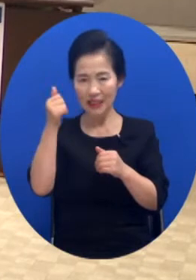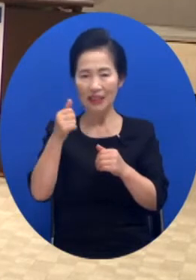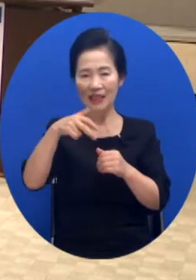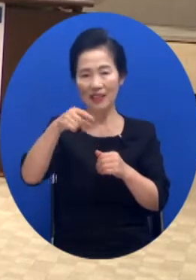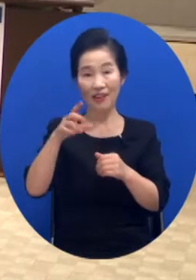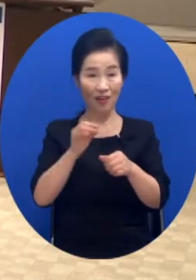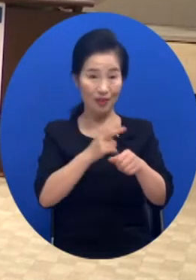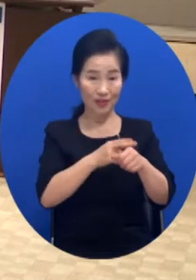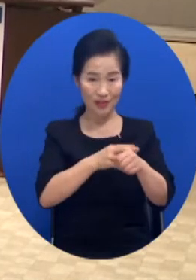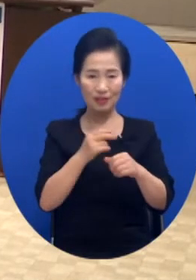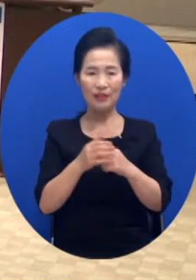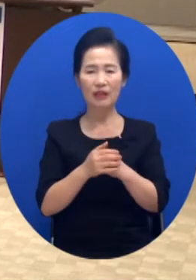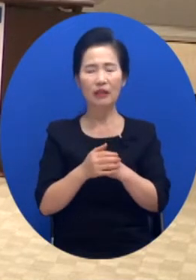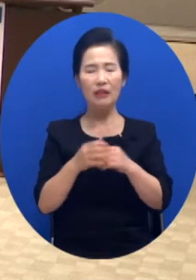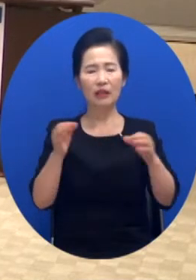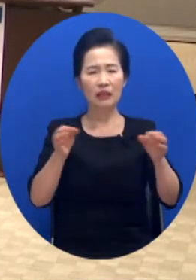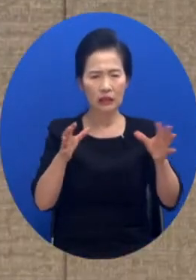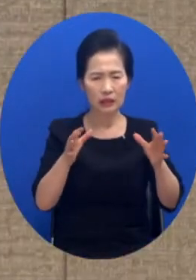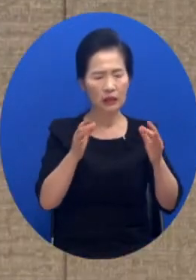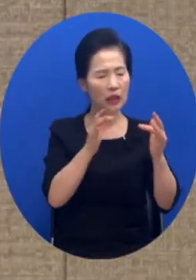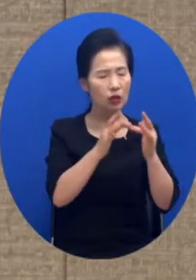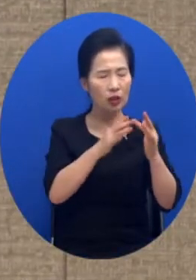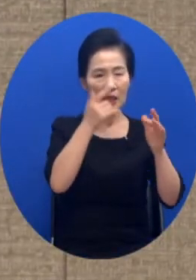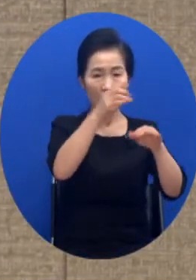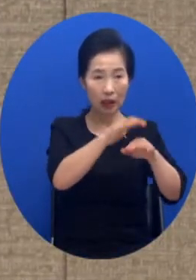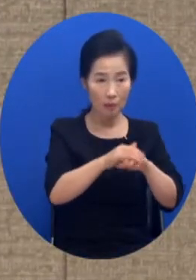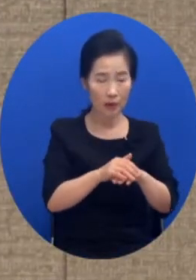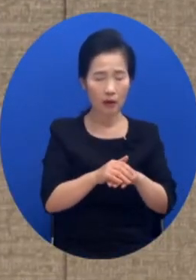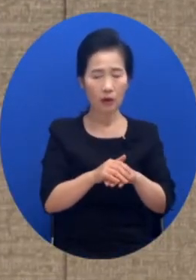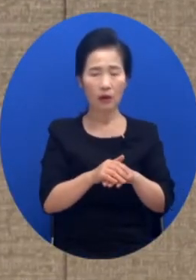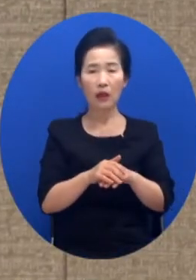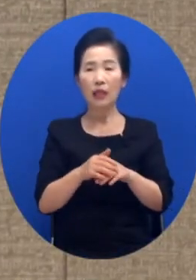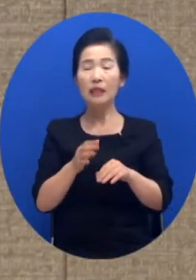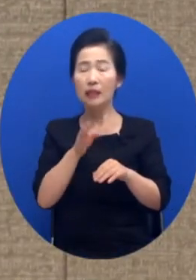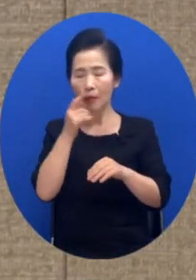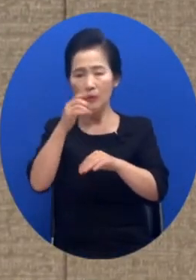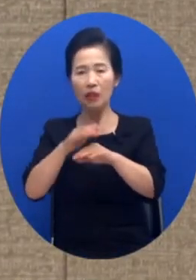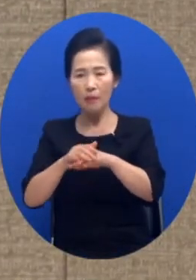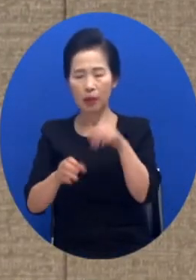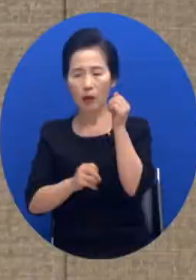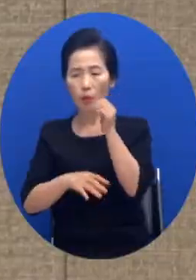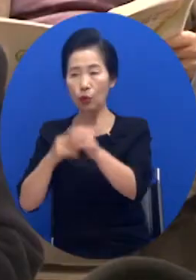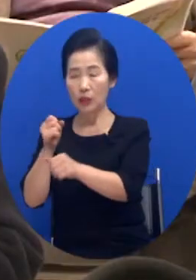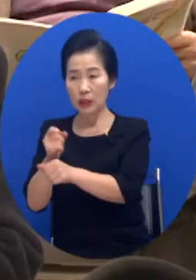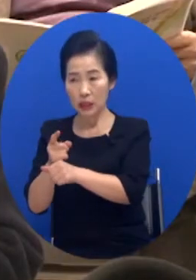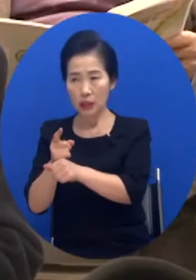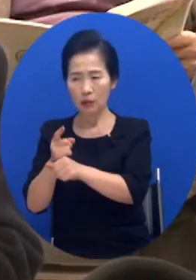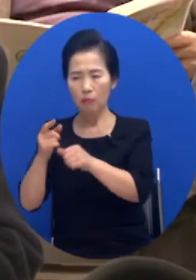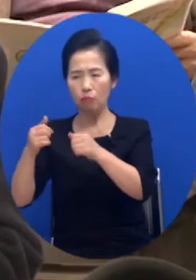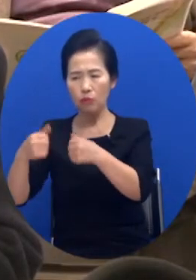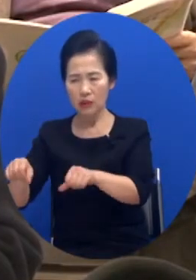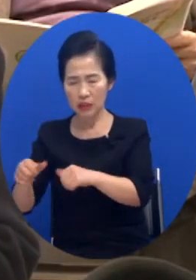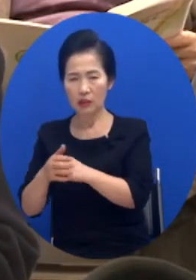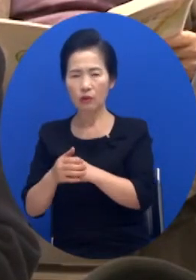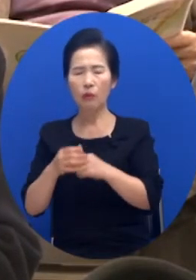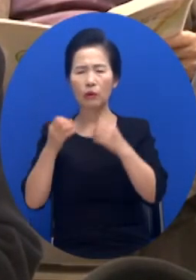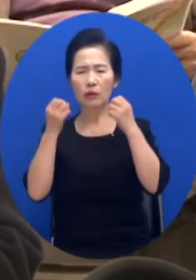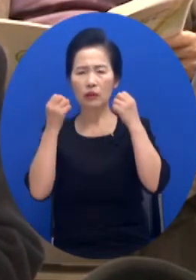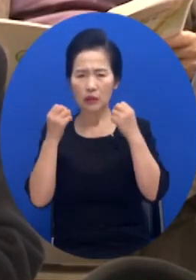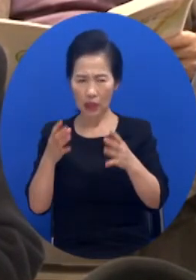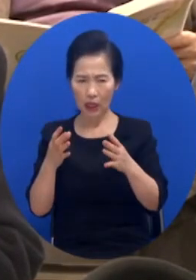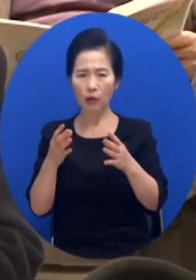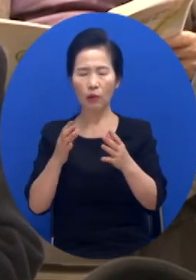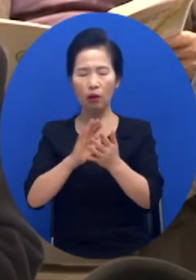은 1시적으로 시행한 운 라인 예배가 예배의 본질과 가치를 무너뜨리고 새로운 변화와 주장을 펴 낼